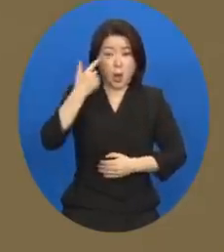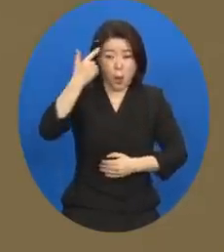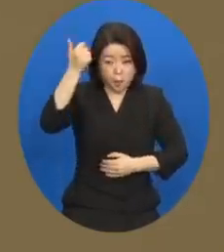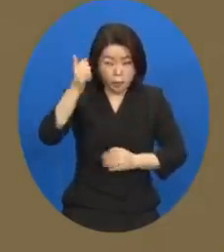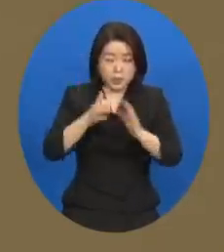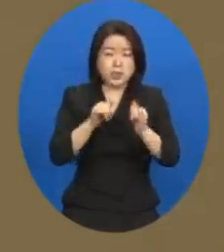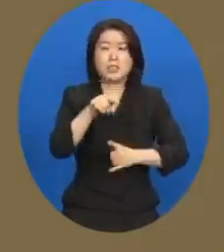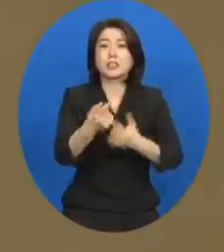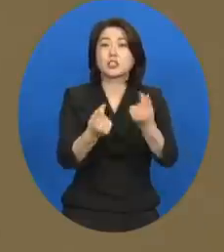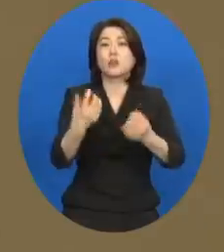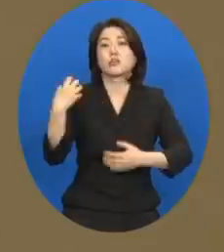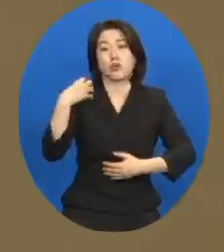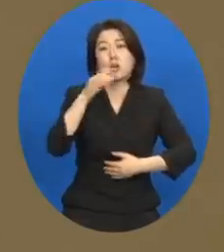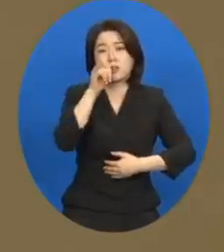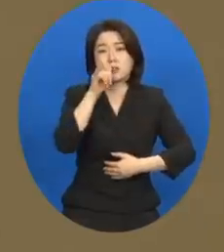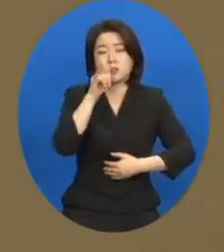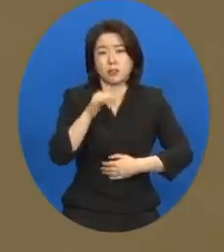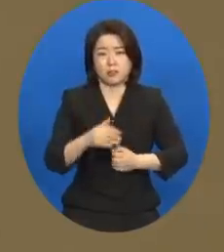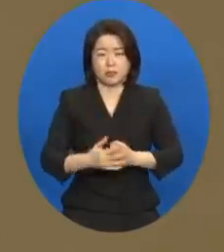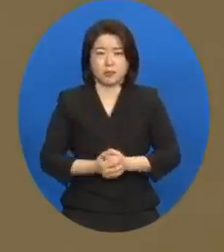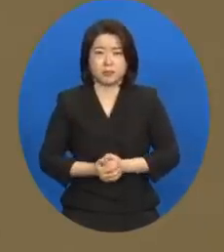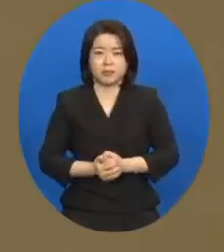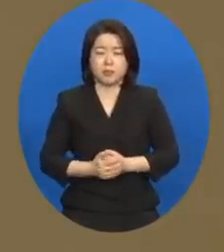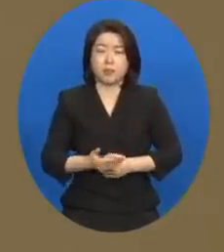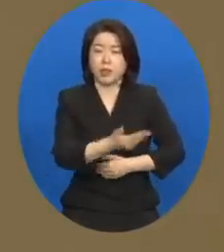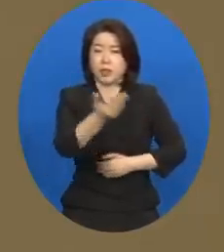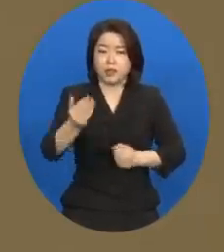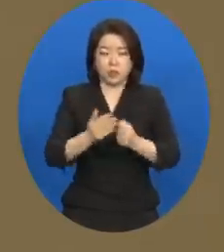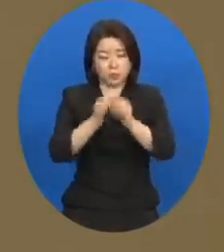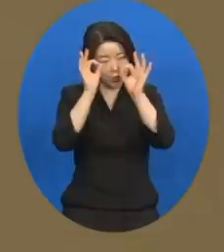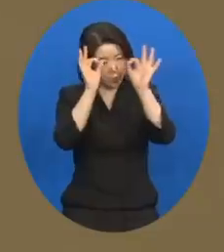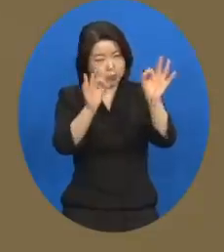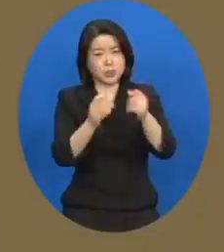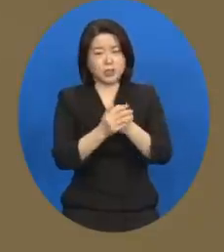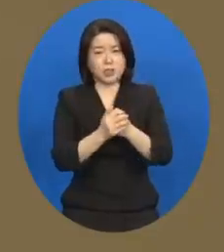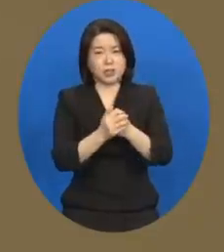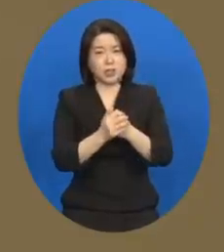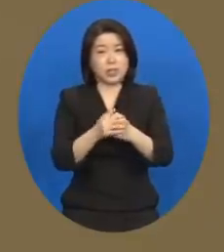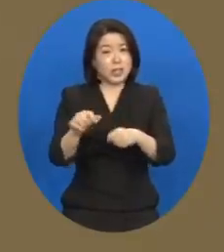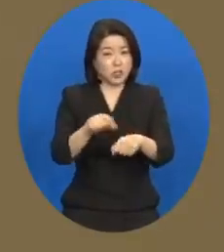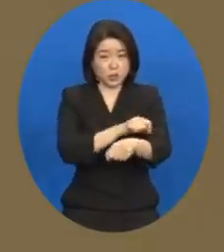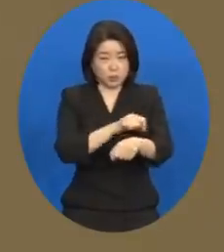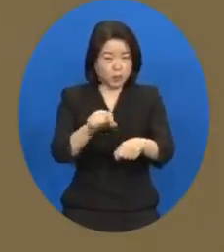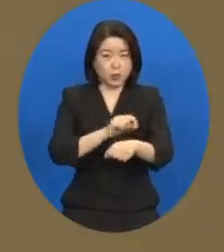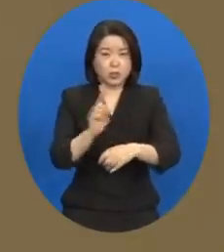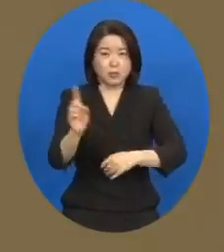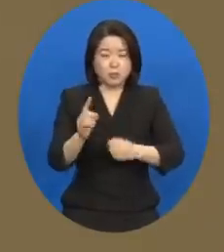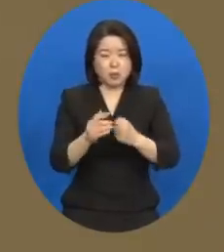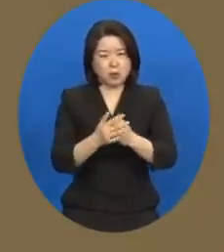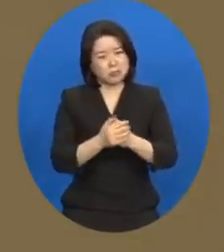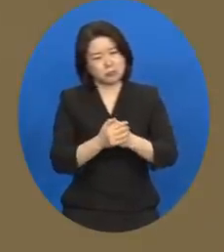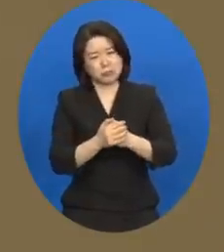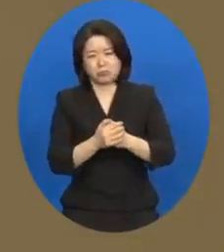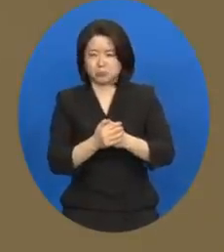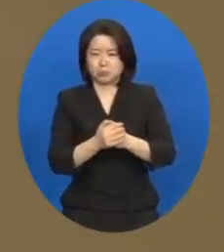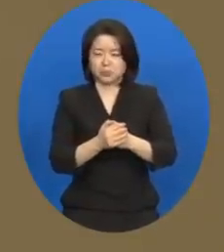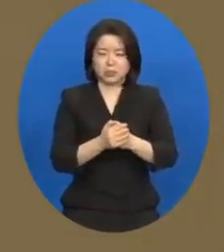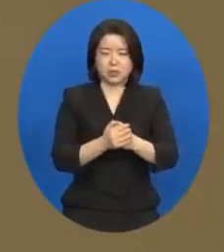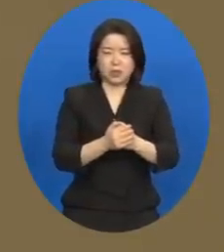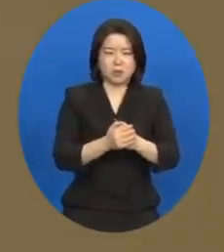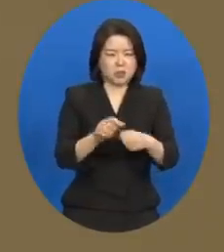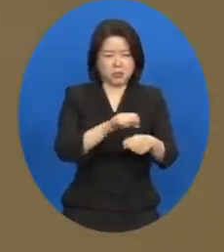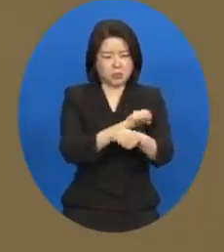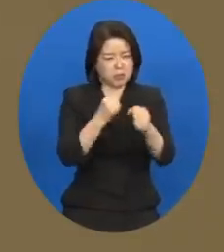같은 역할을 하는 겁니다. 여러분들이 보시기에는 별 볼일 없는 존재 같아